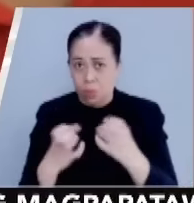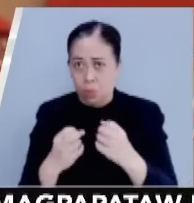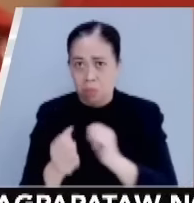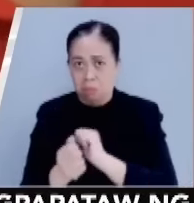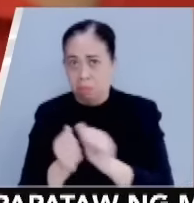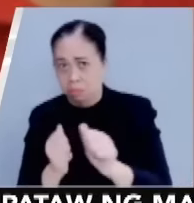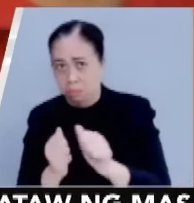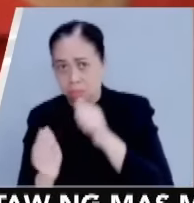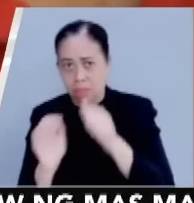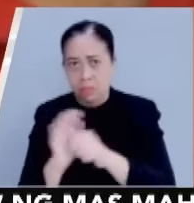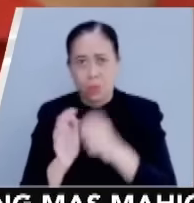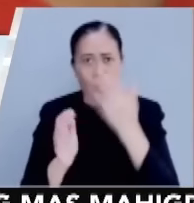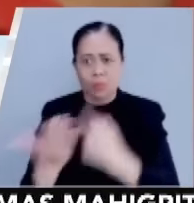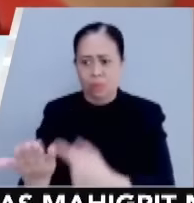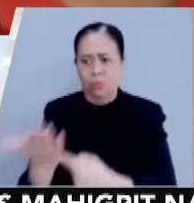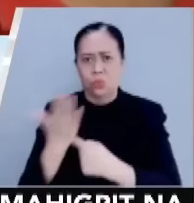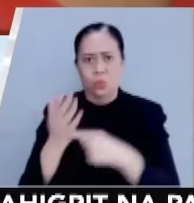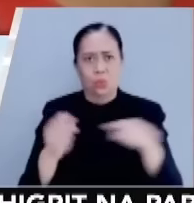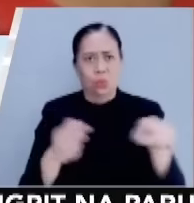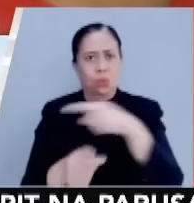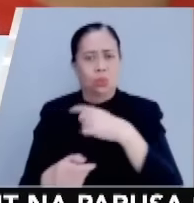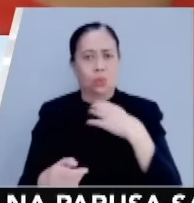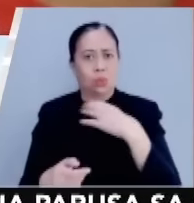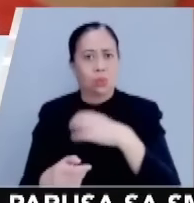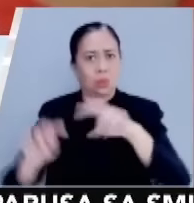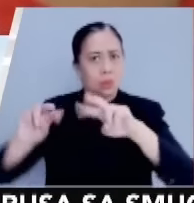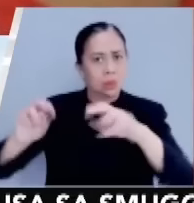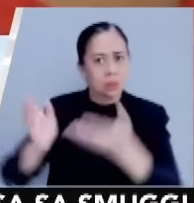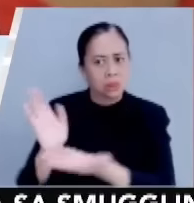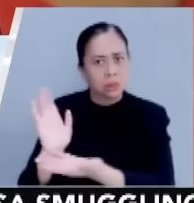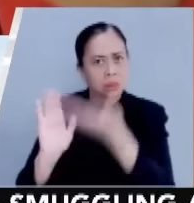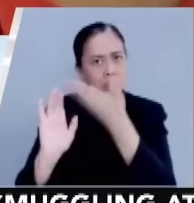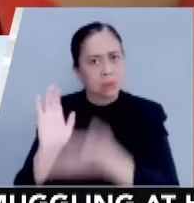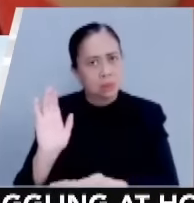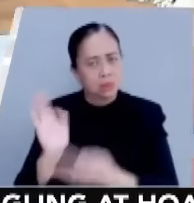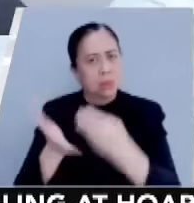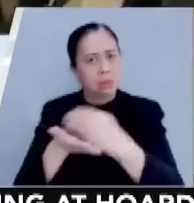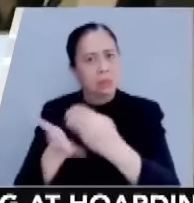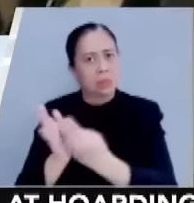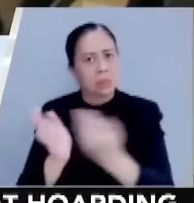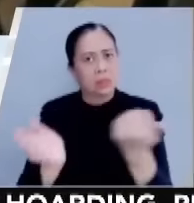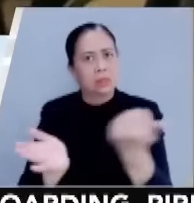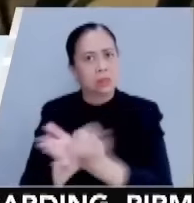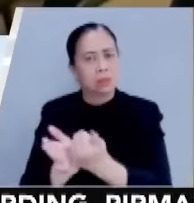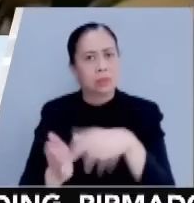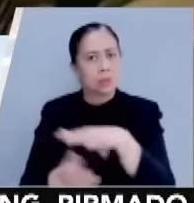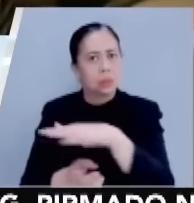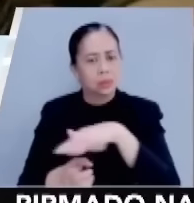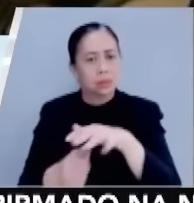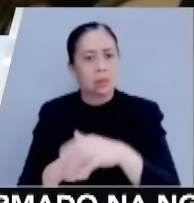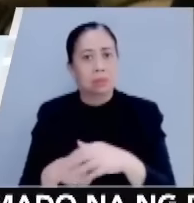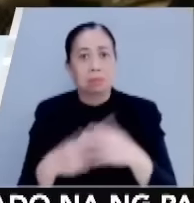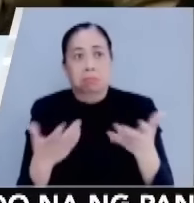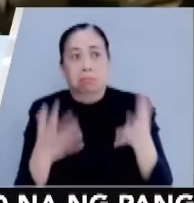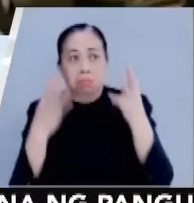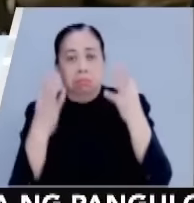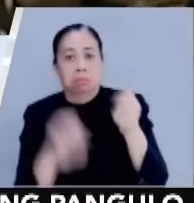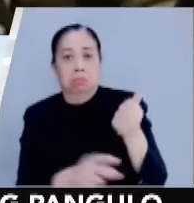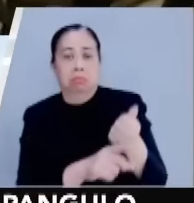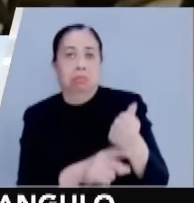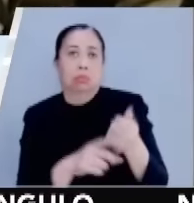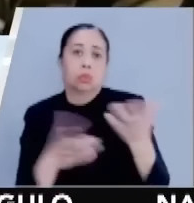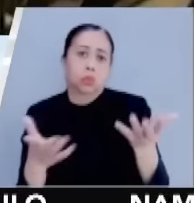niyong ipakita sa mga kongresista ang budget na inaprubahan nila? Well, that's their prerogative. So, we'll see them